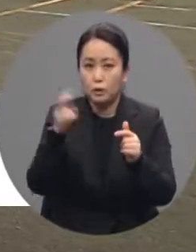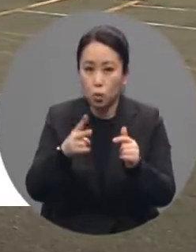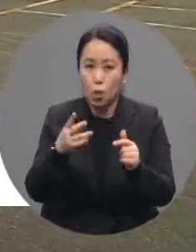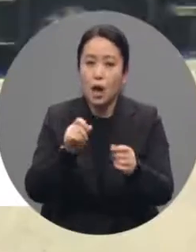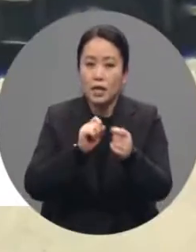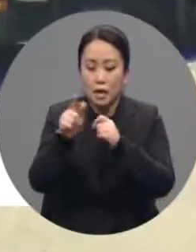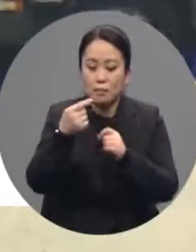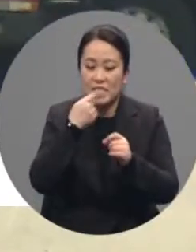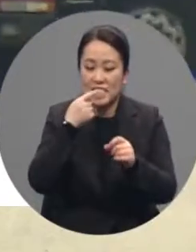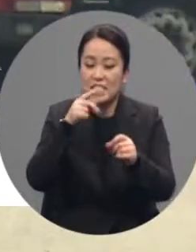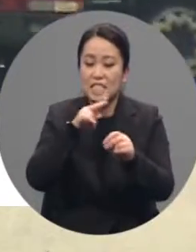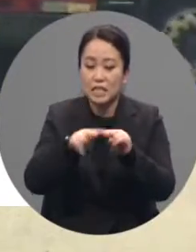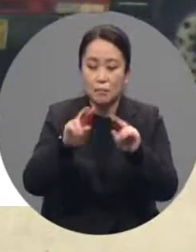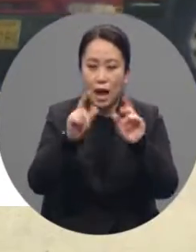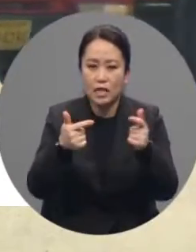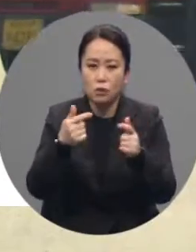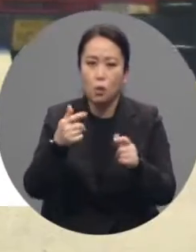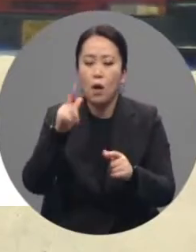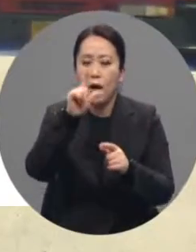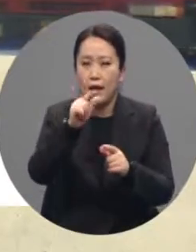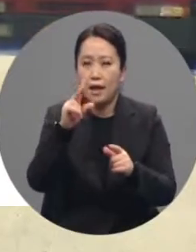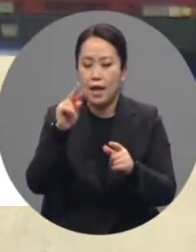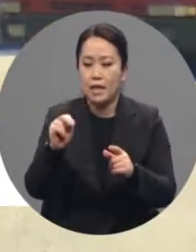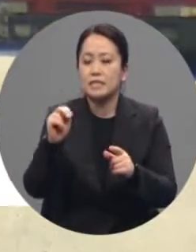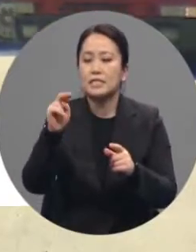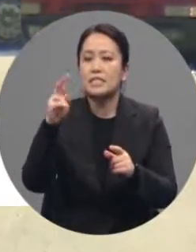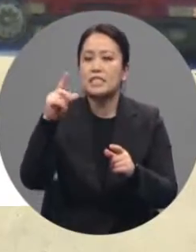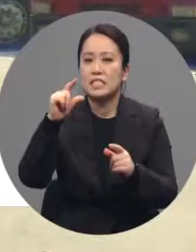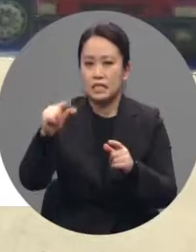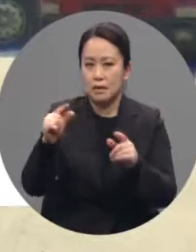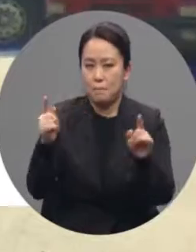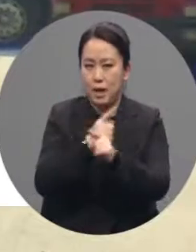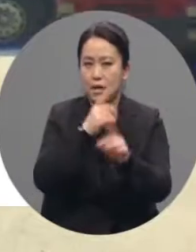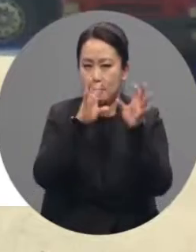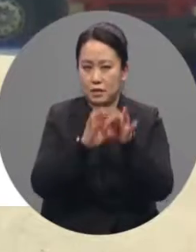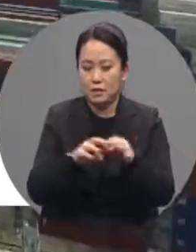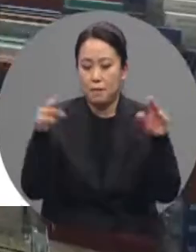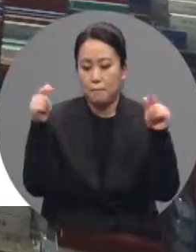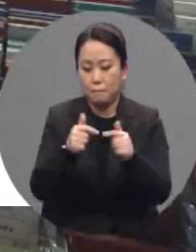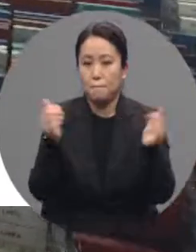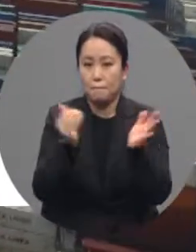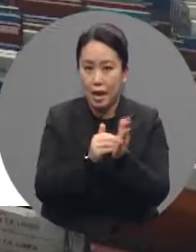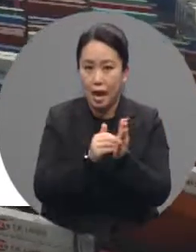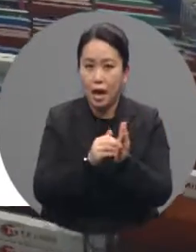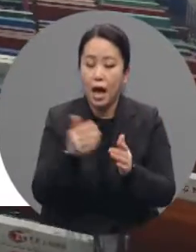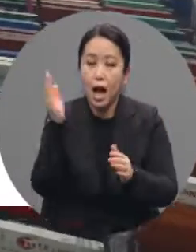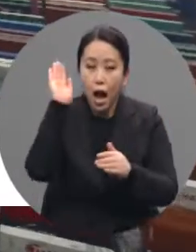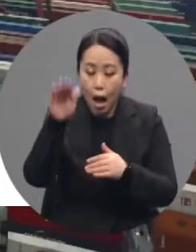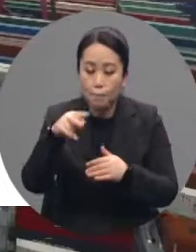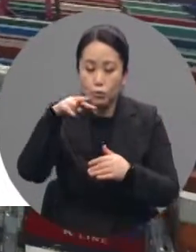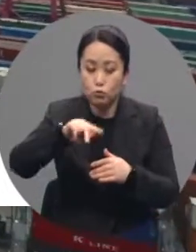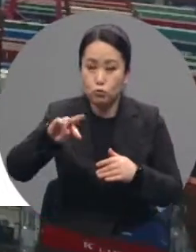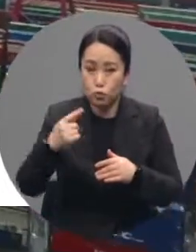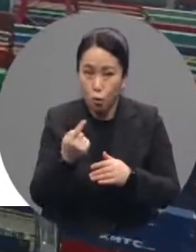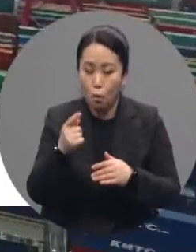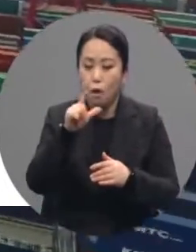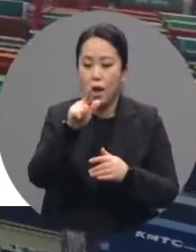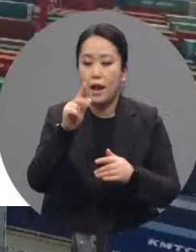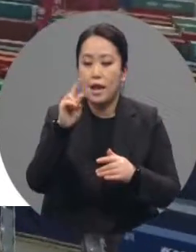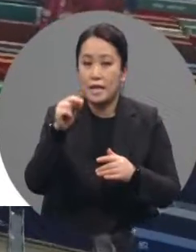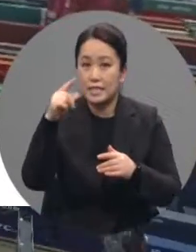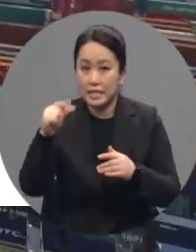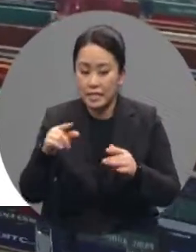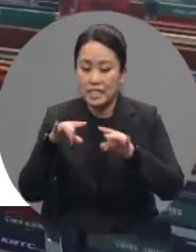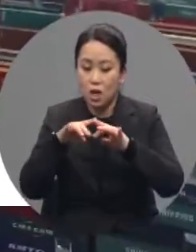바뀌면서 초미세먼지 배출이 급감했습니다. 향후 수소와 LNG, 전기 선박이 점차 늘고